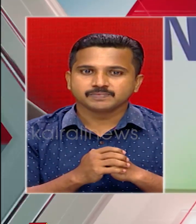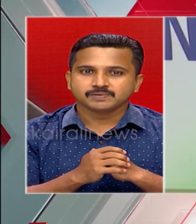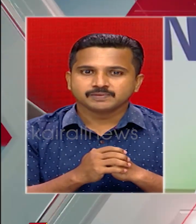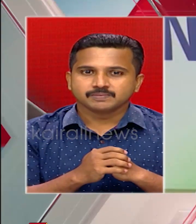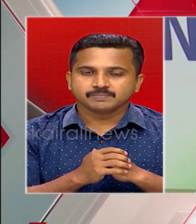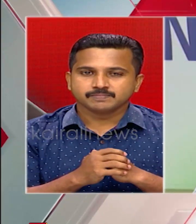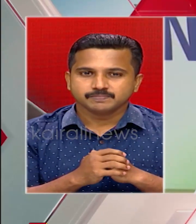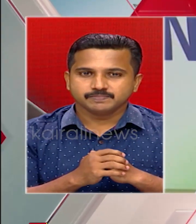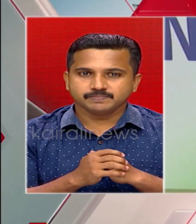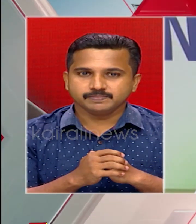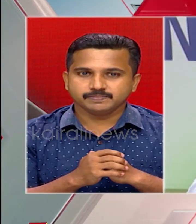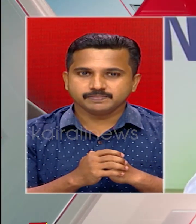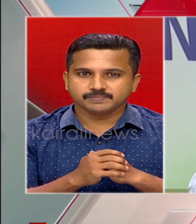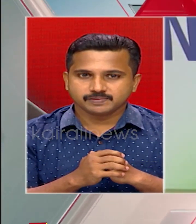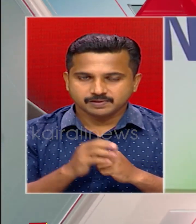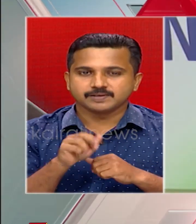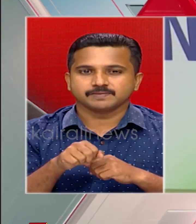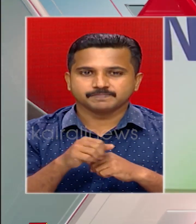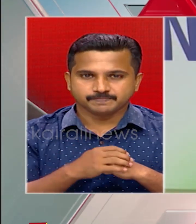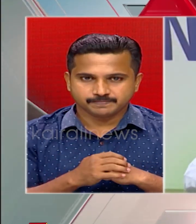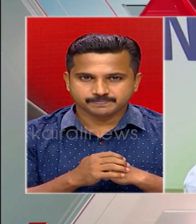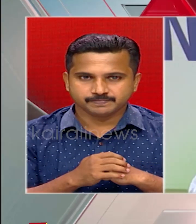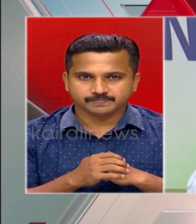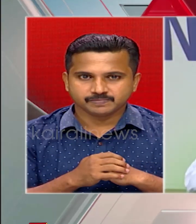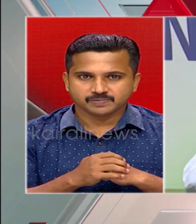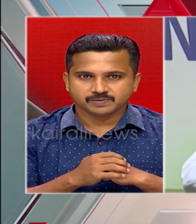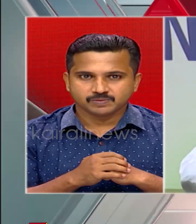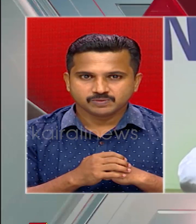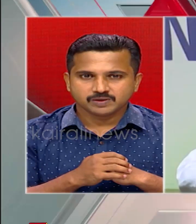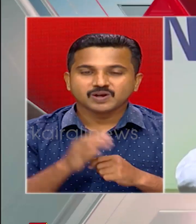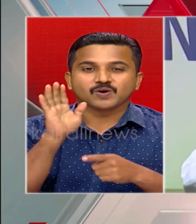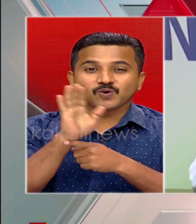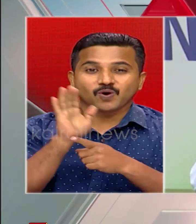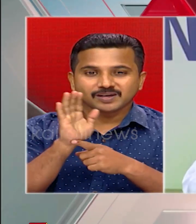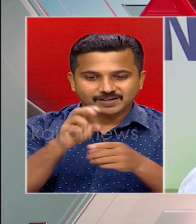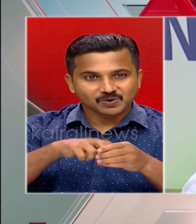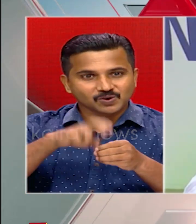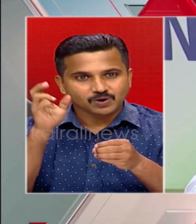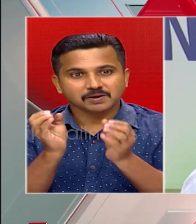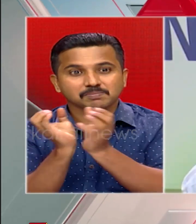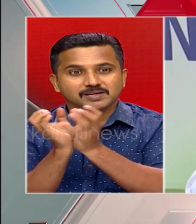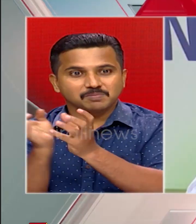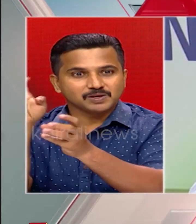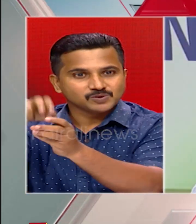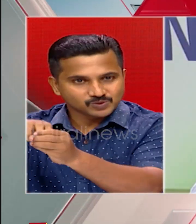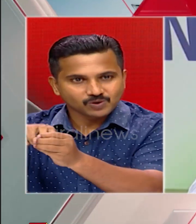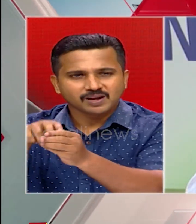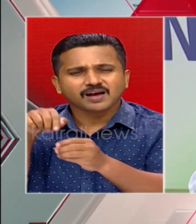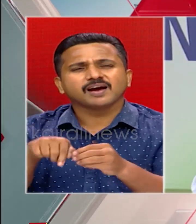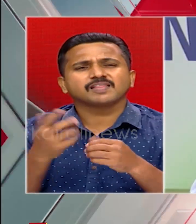അതെ, ആ അല്ല, അത് കോൺഗ്രസ് വിട്ടു പോകുന്നത് കോൺഗ്രസിനോട്